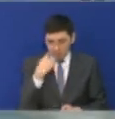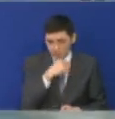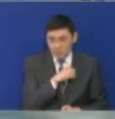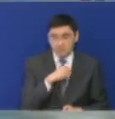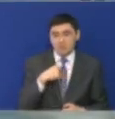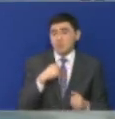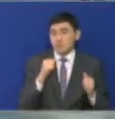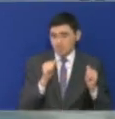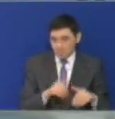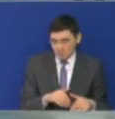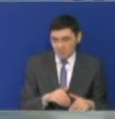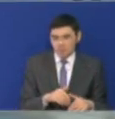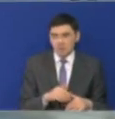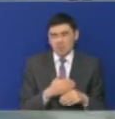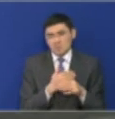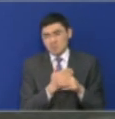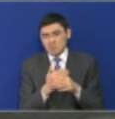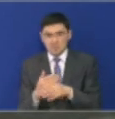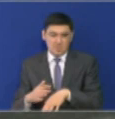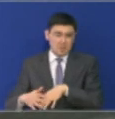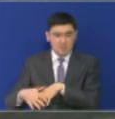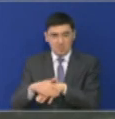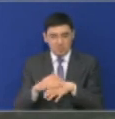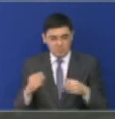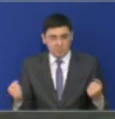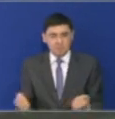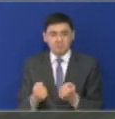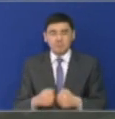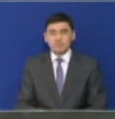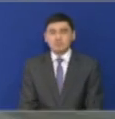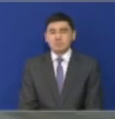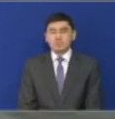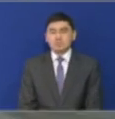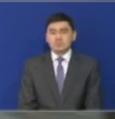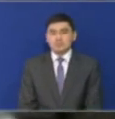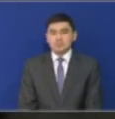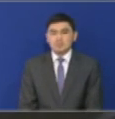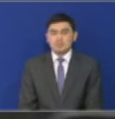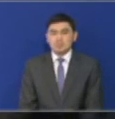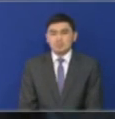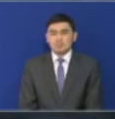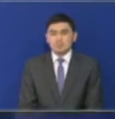свой вклад в дело оказания помощи народу в это нелегкое время. Эльдар Рафиков, Кайрат Кужахметов, телеканал «Семей».